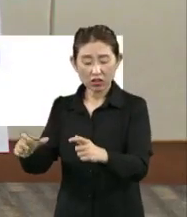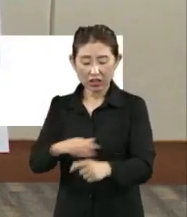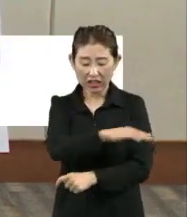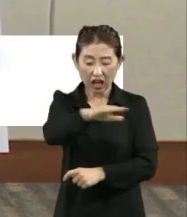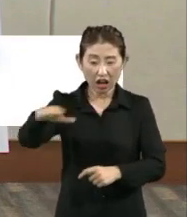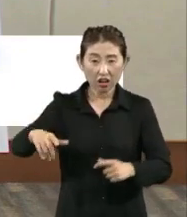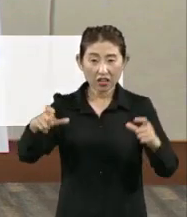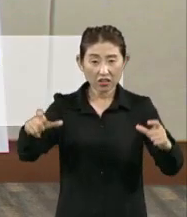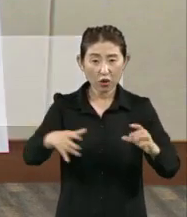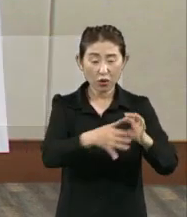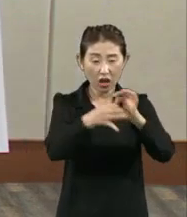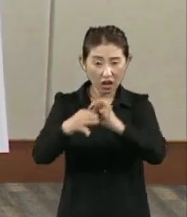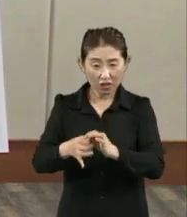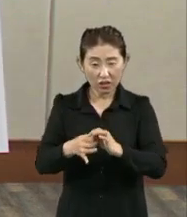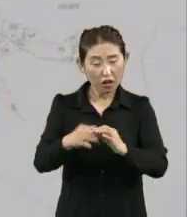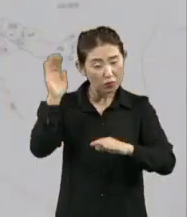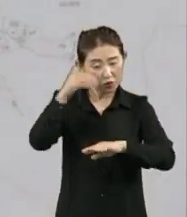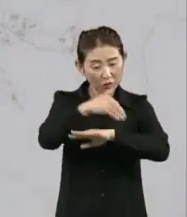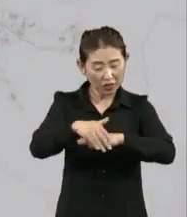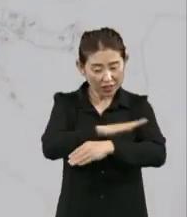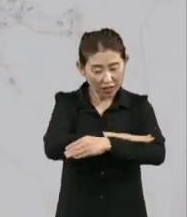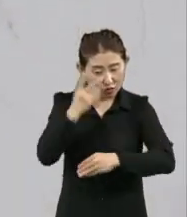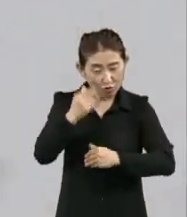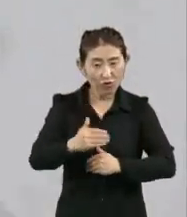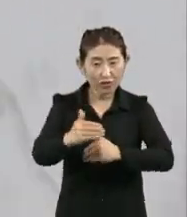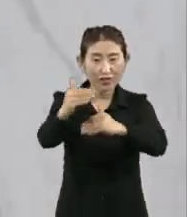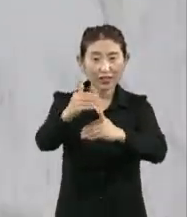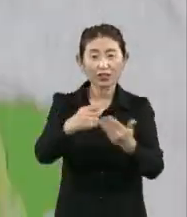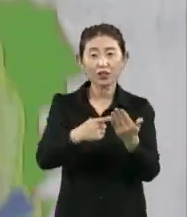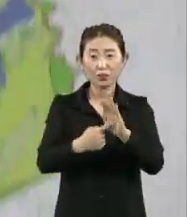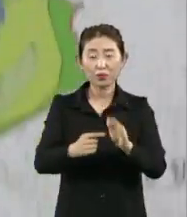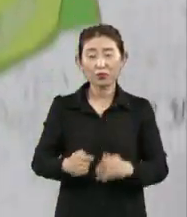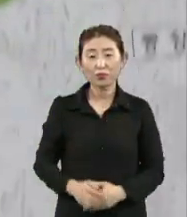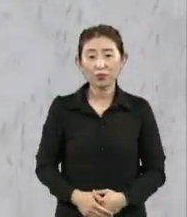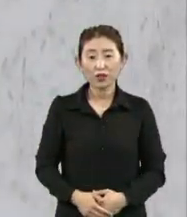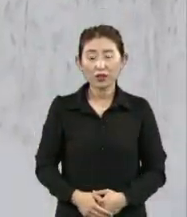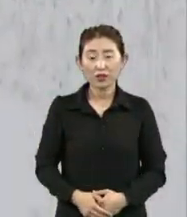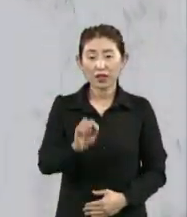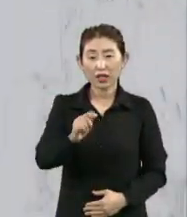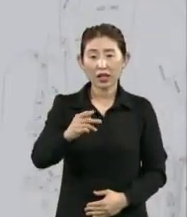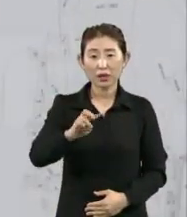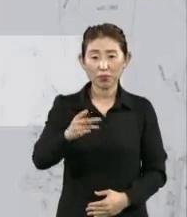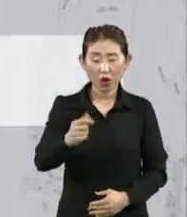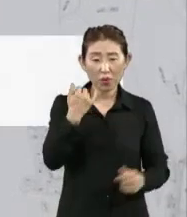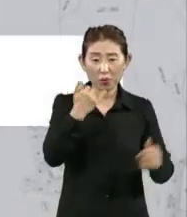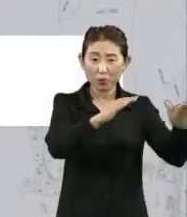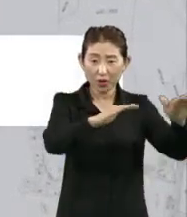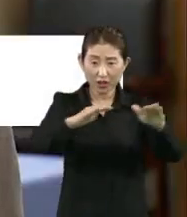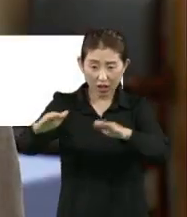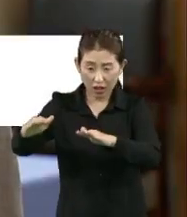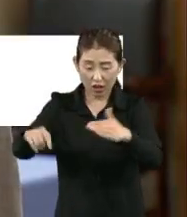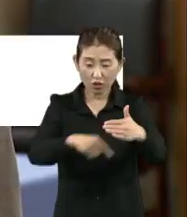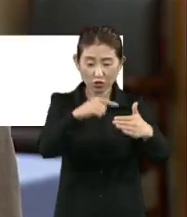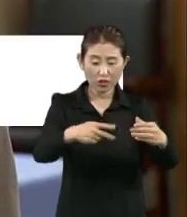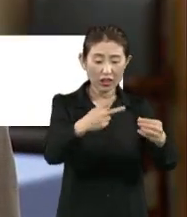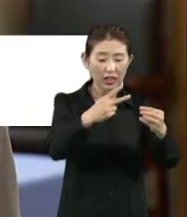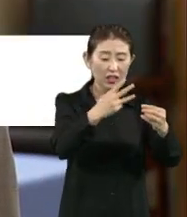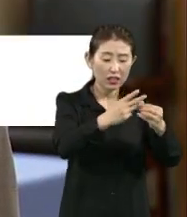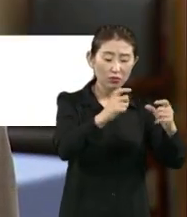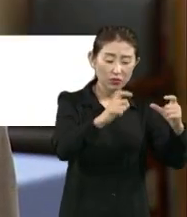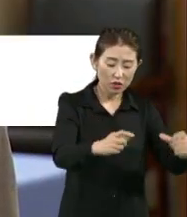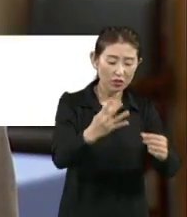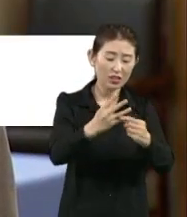전체의 청사진을 속도감 있게 그리겠다고 밝혔습니다. 안면도 종합개발 중에서 이 3, 4지구